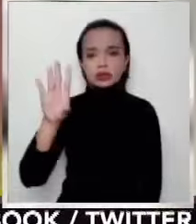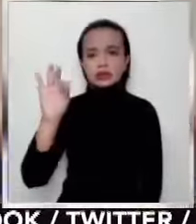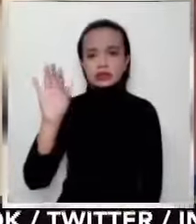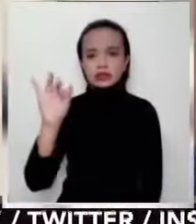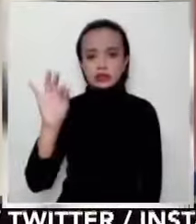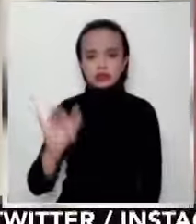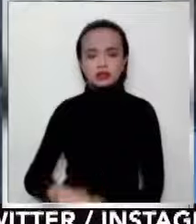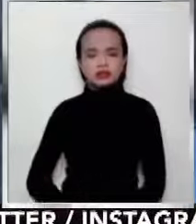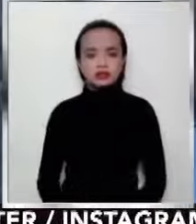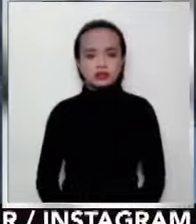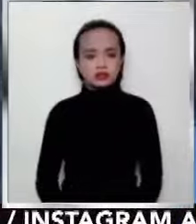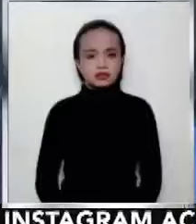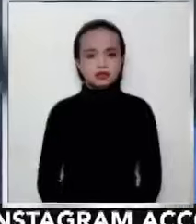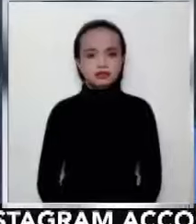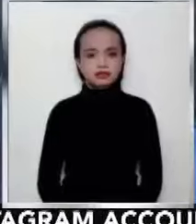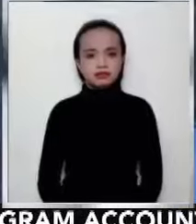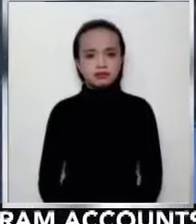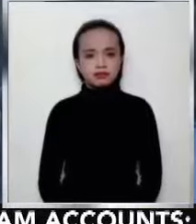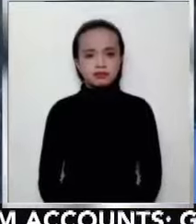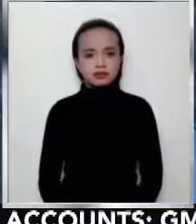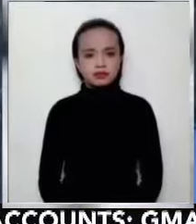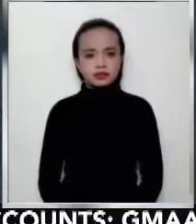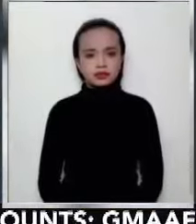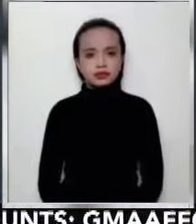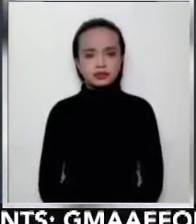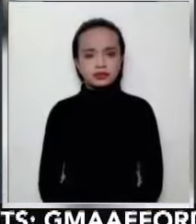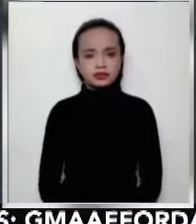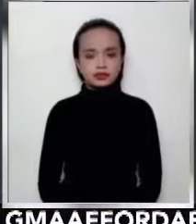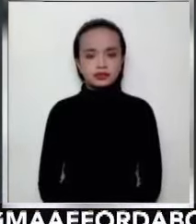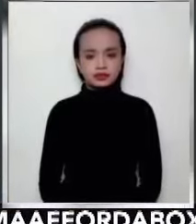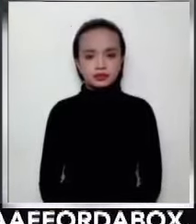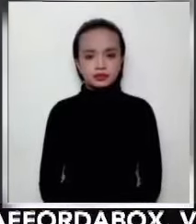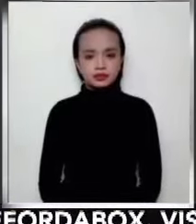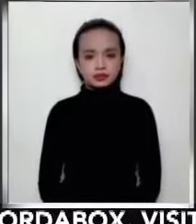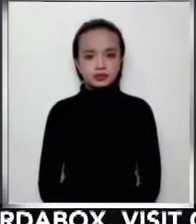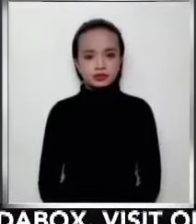Integrated News, John Consulta, nakatutok 24 oras.